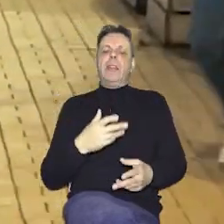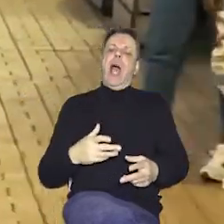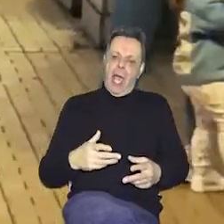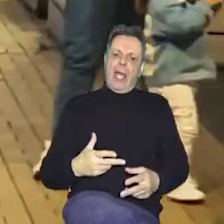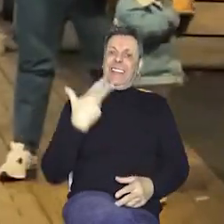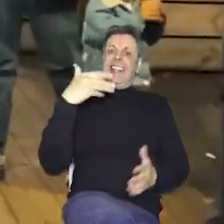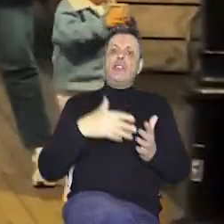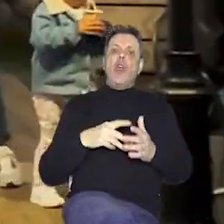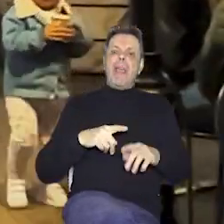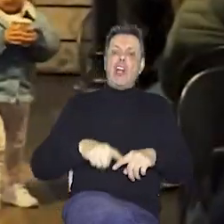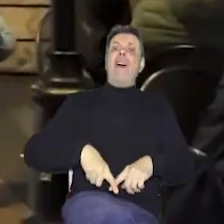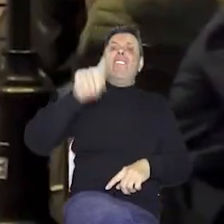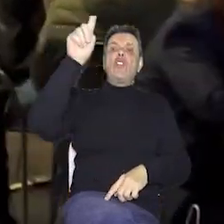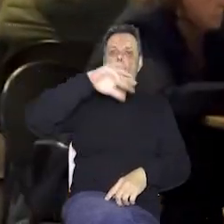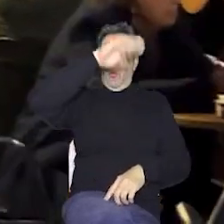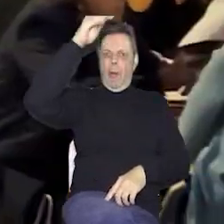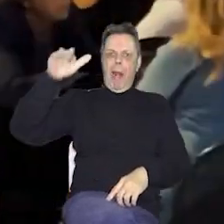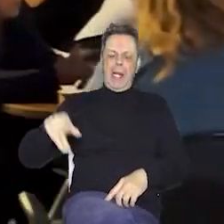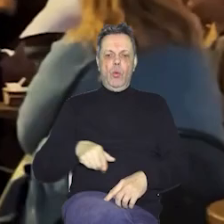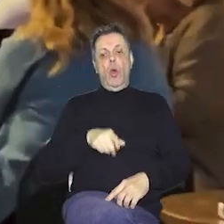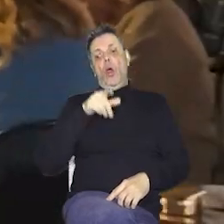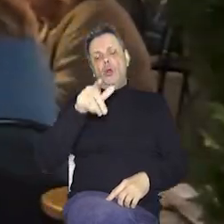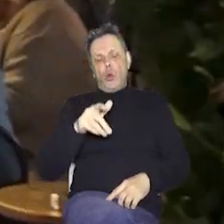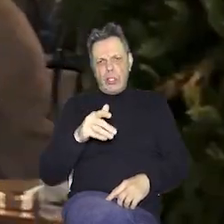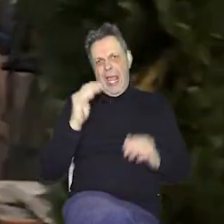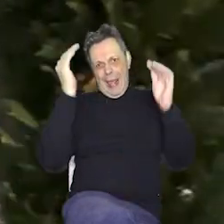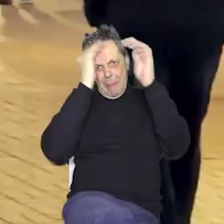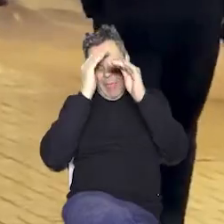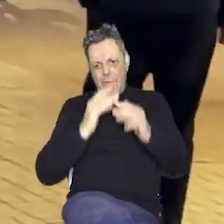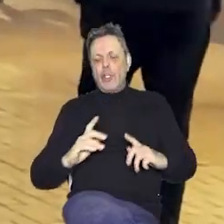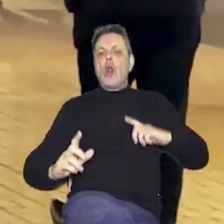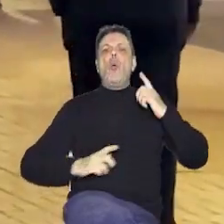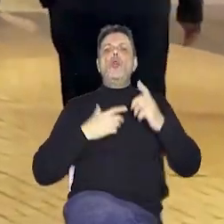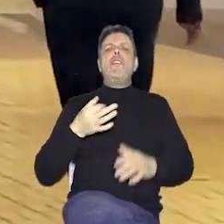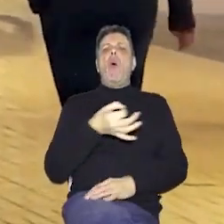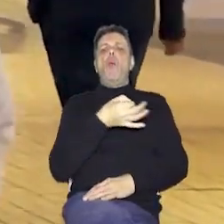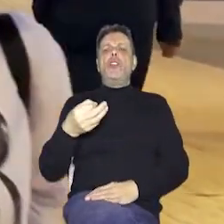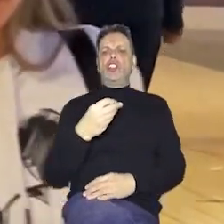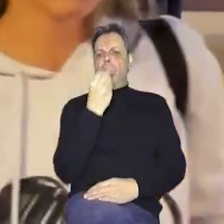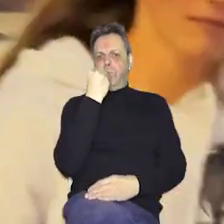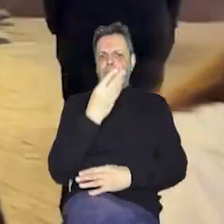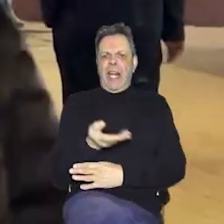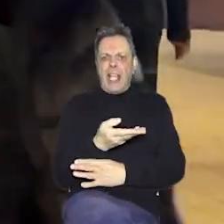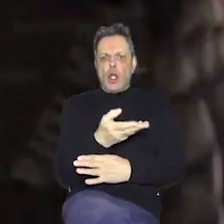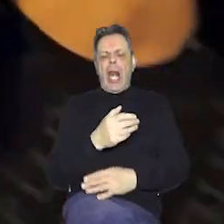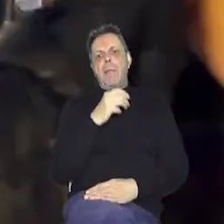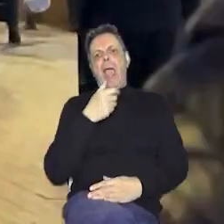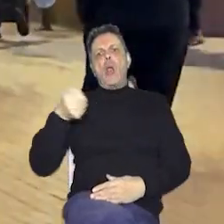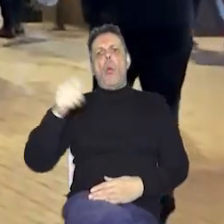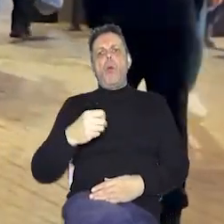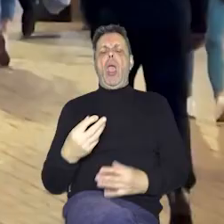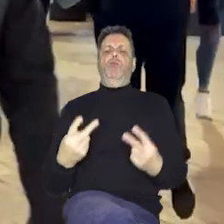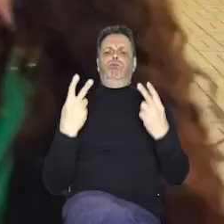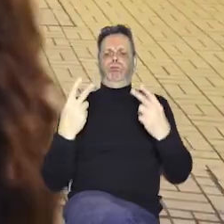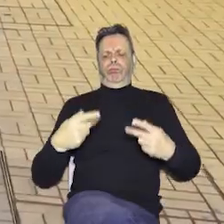istoimenu 3000 metara visoku planinu. Ovdje se, posebno u večernjim satima, uživa u odličnim restoranima i kupuje u